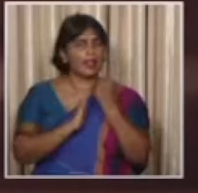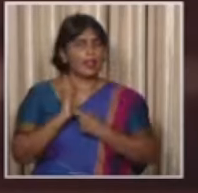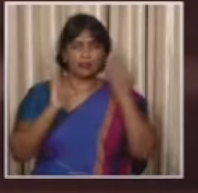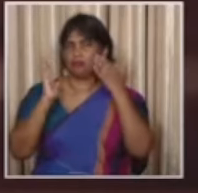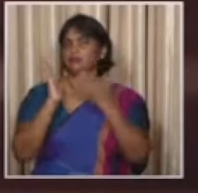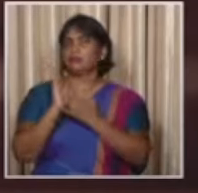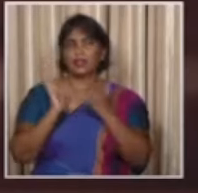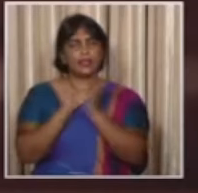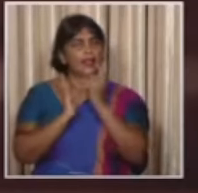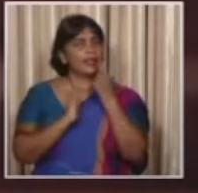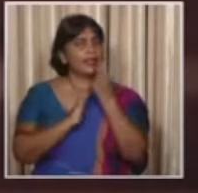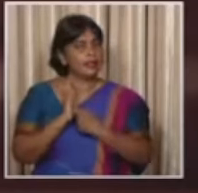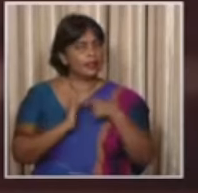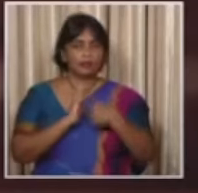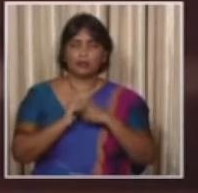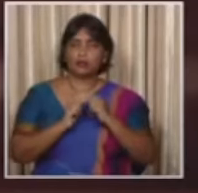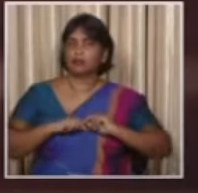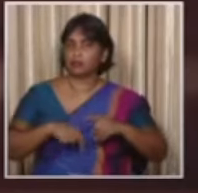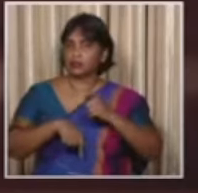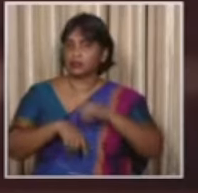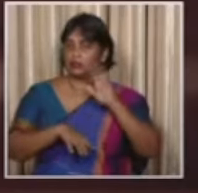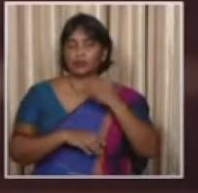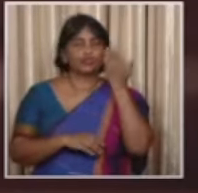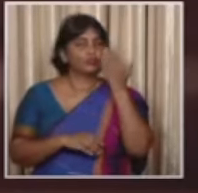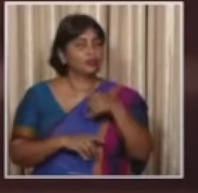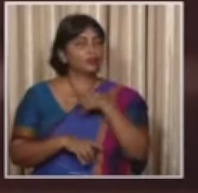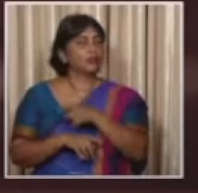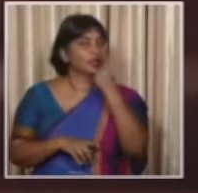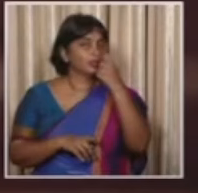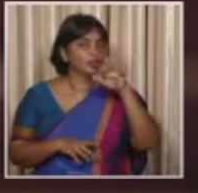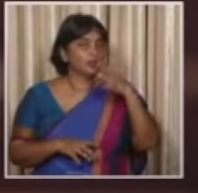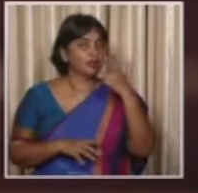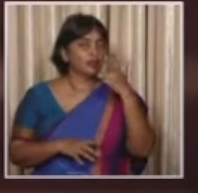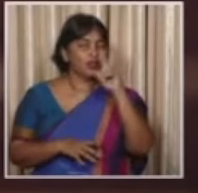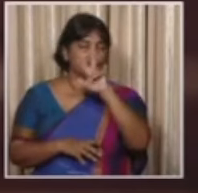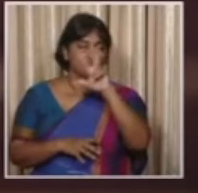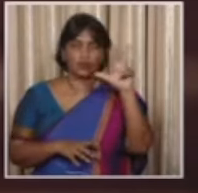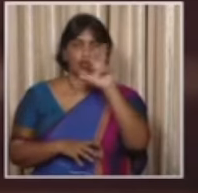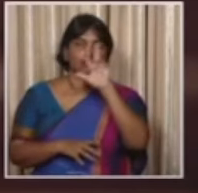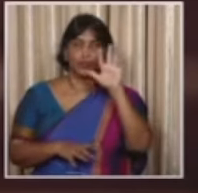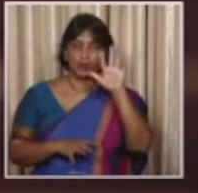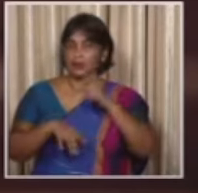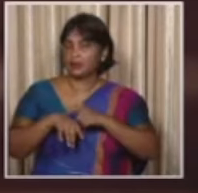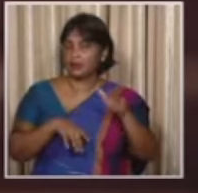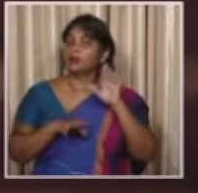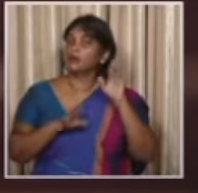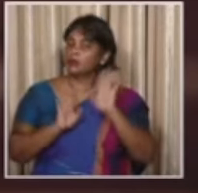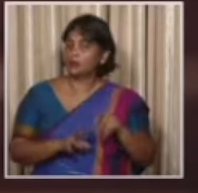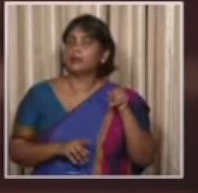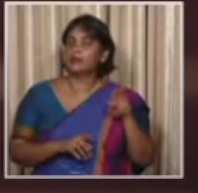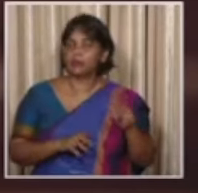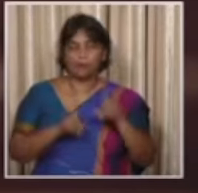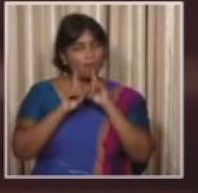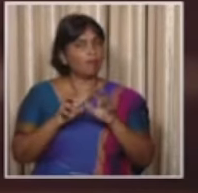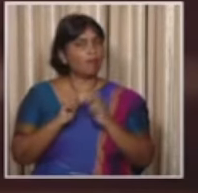වෙනවා. දැන් කැලෑ නීතියක් මේ රටේ ක්‍රියාත්මක වුණු වකවානුවක් අපි දැක්කා. ඒක තමයි 1988 89 කාලේ. ඒ නිසා මේ